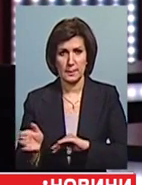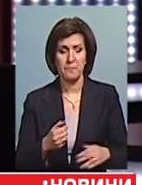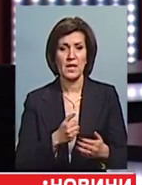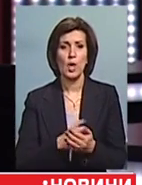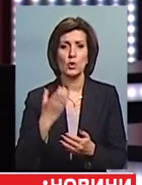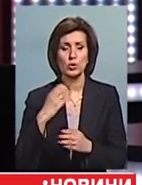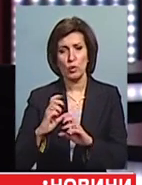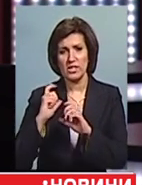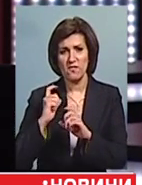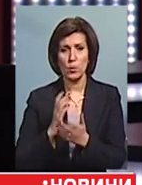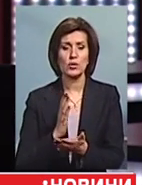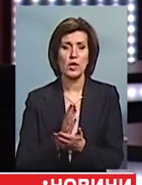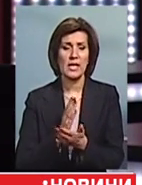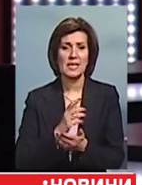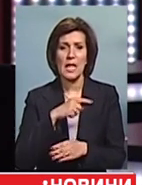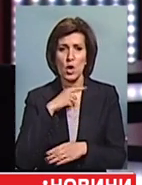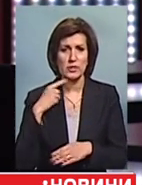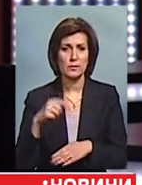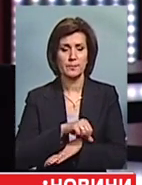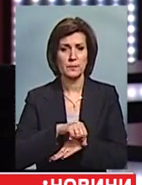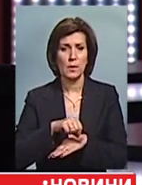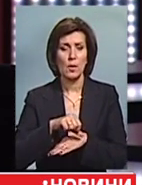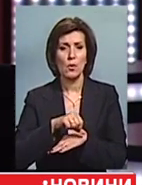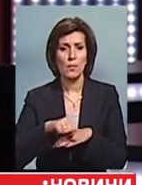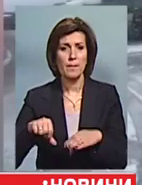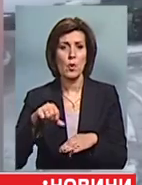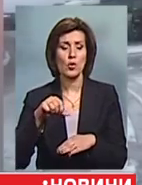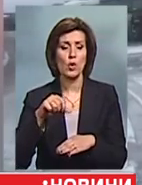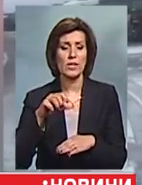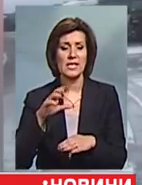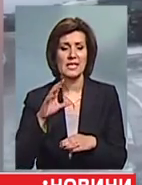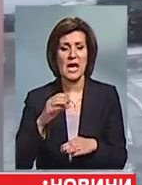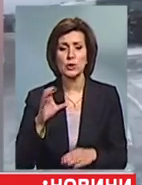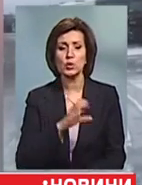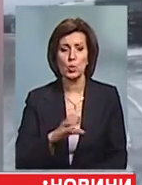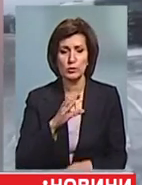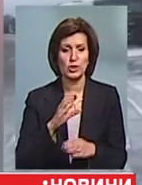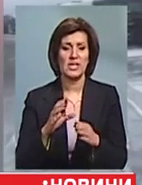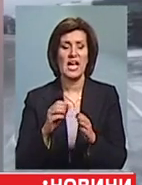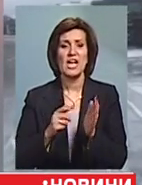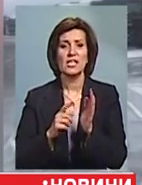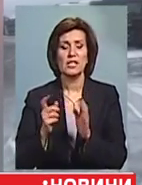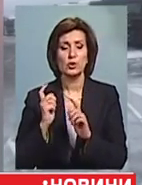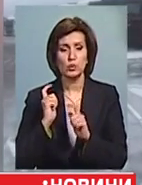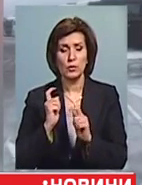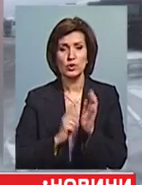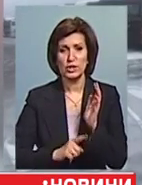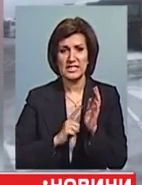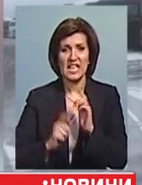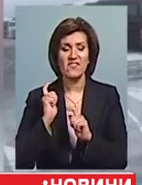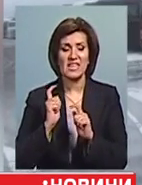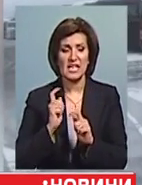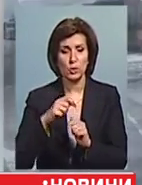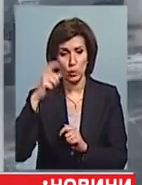До сотні фур стоять на українсько-російському кордоні на Сумщині, з них з турецькими товарами 60 вантажівок. Це на